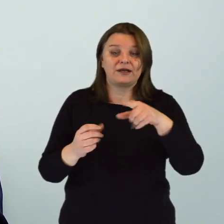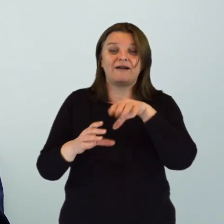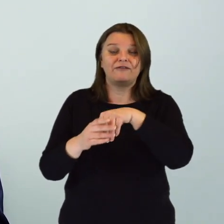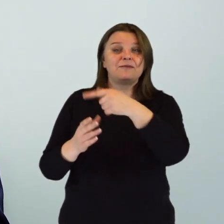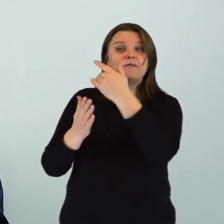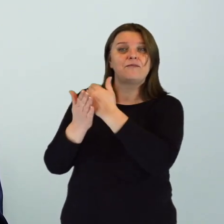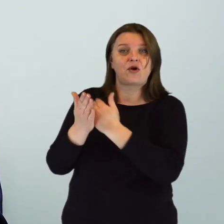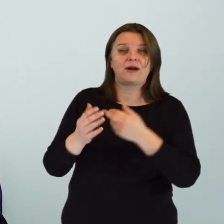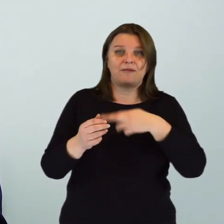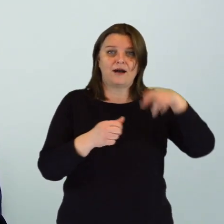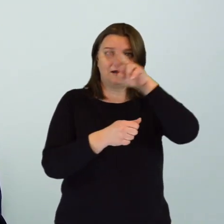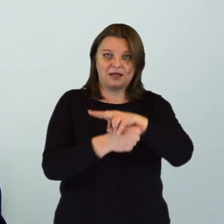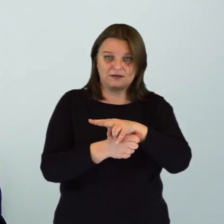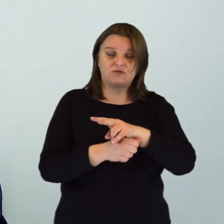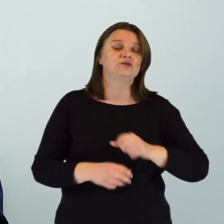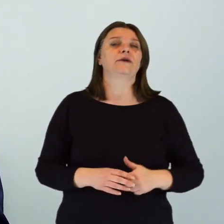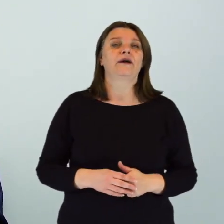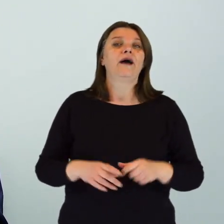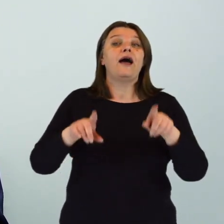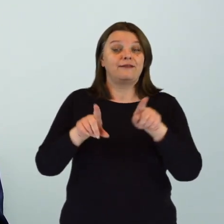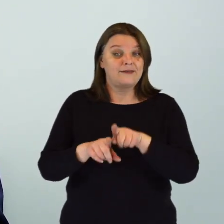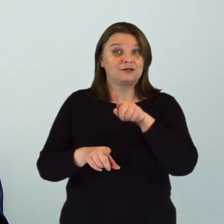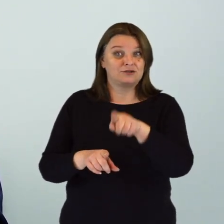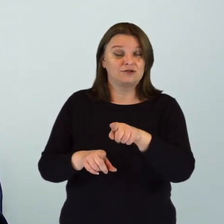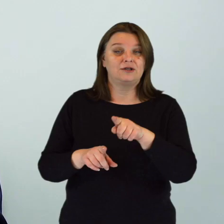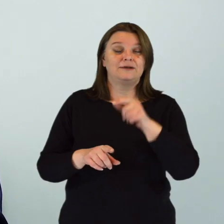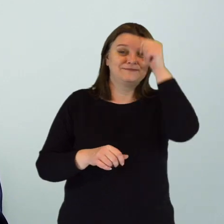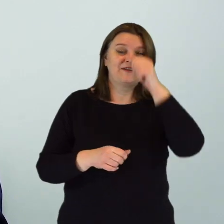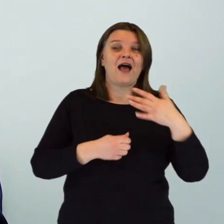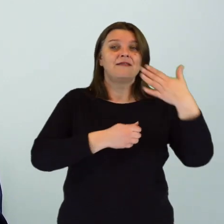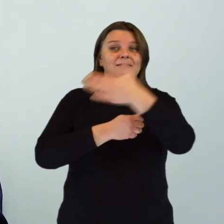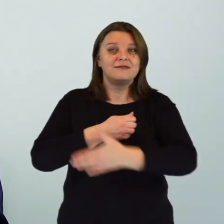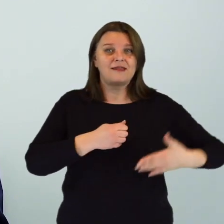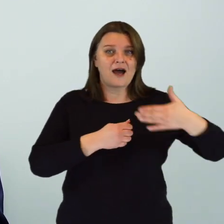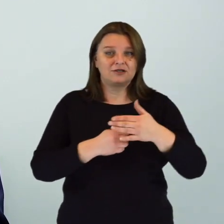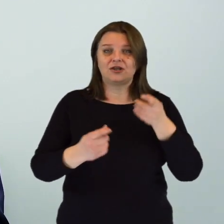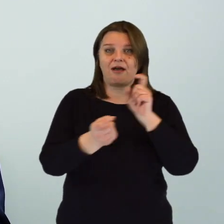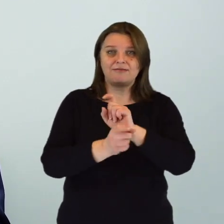ramach tego programu Rady Nadzorczej. Także w ramach tarczy